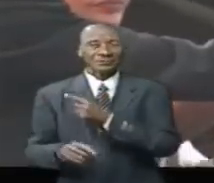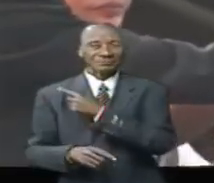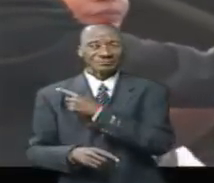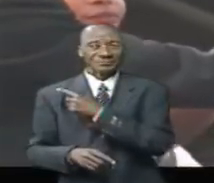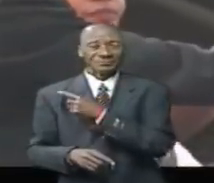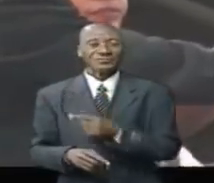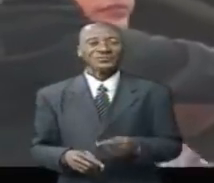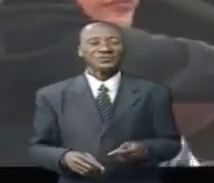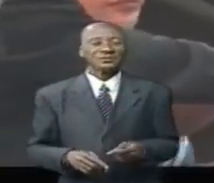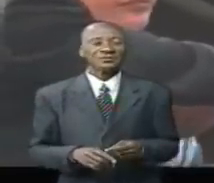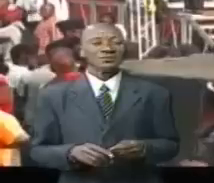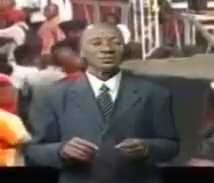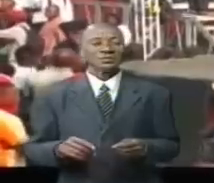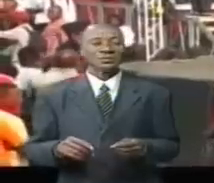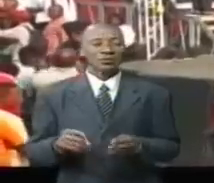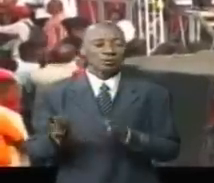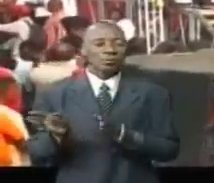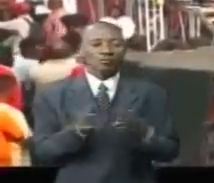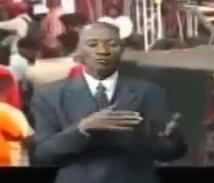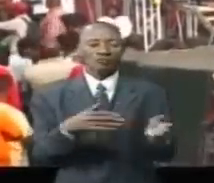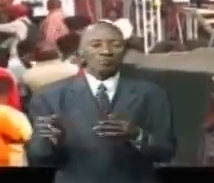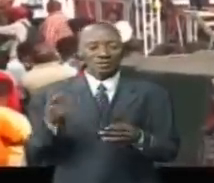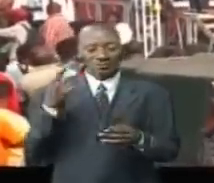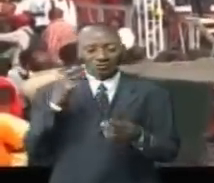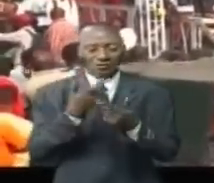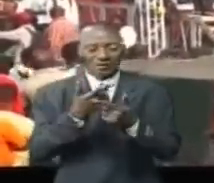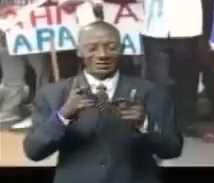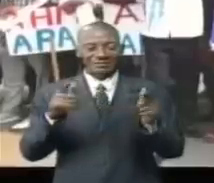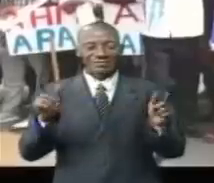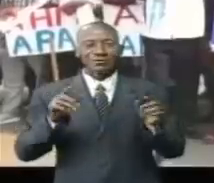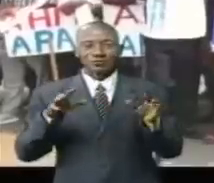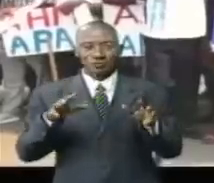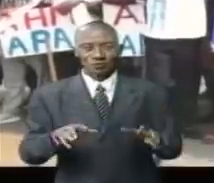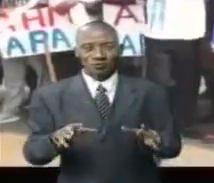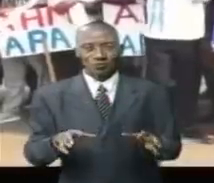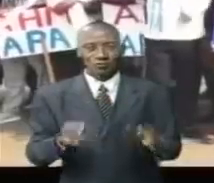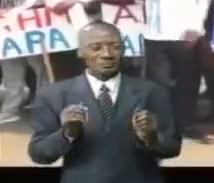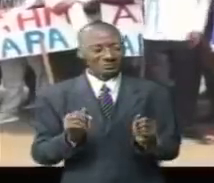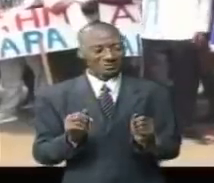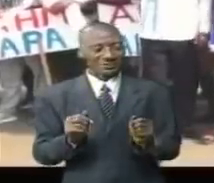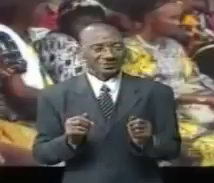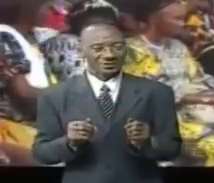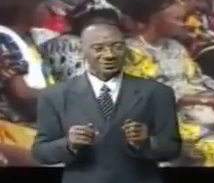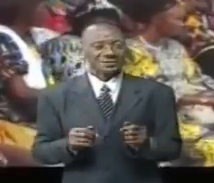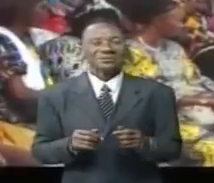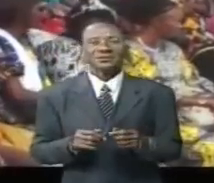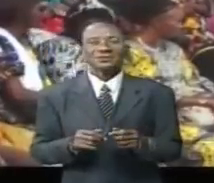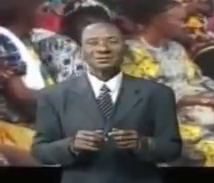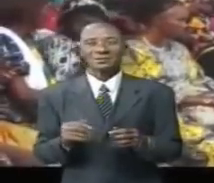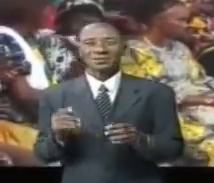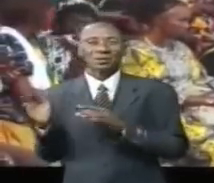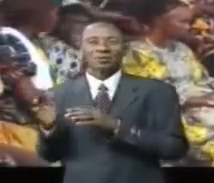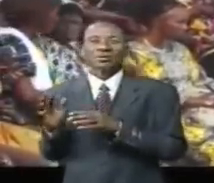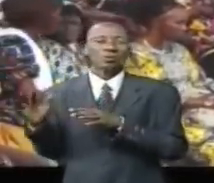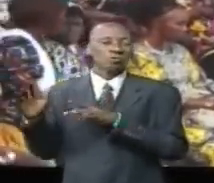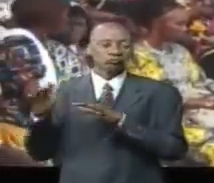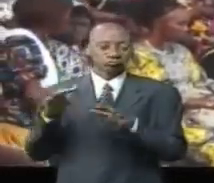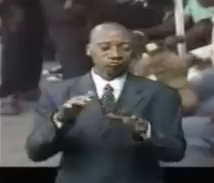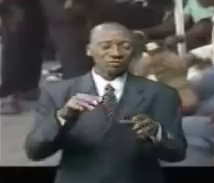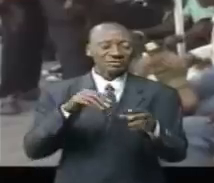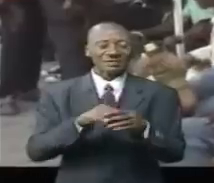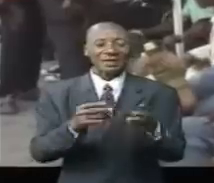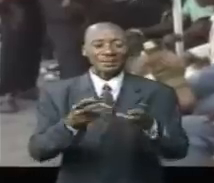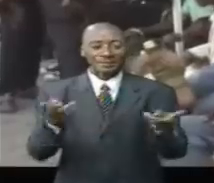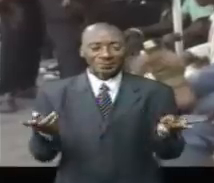libération du Congo MLC a convié ses militants à une matinée politique au stade municipal de Massina. Question de